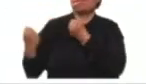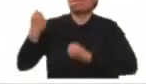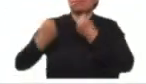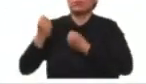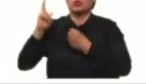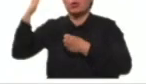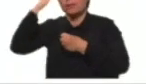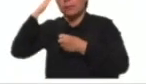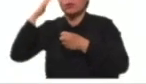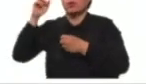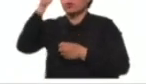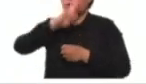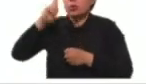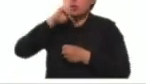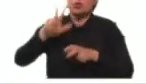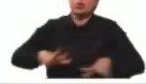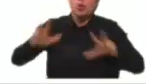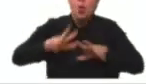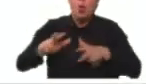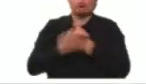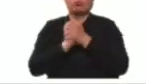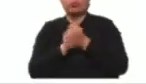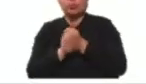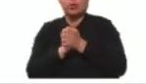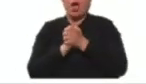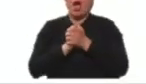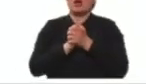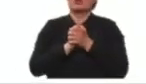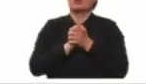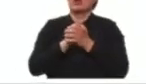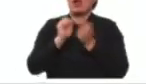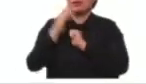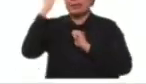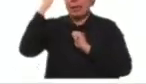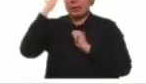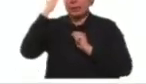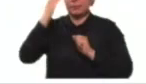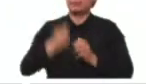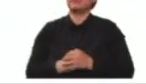ujmując, rodziny, przyjaciół czy znajomych. Proszę kolejny